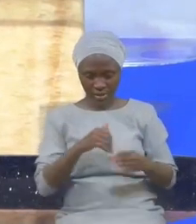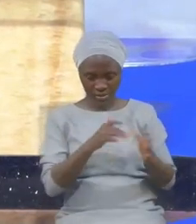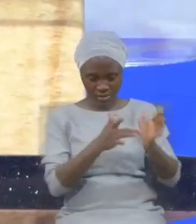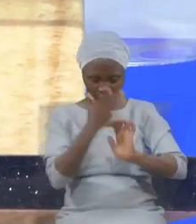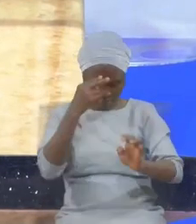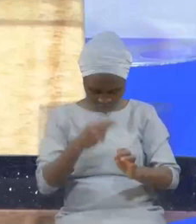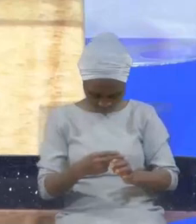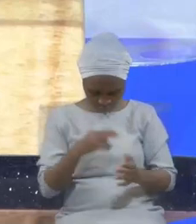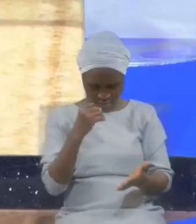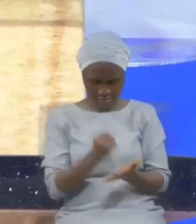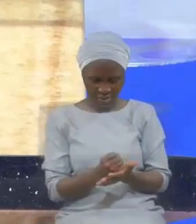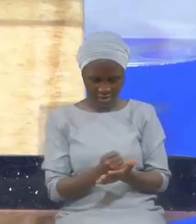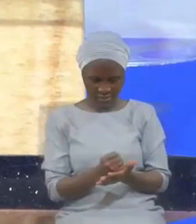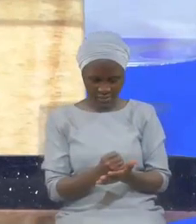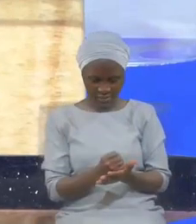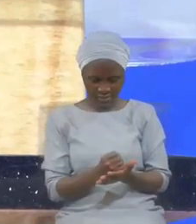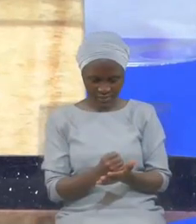Jésus-Christ.